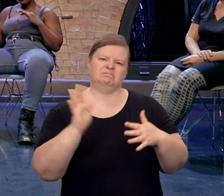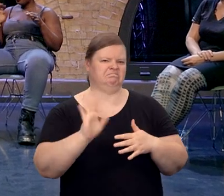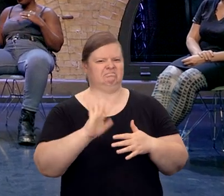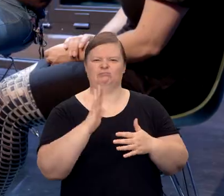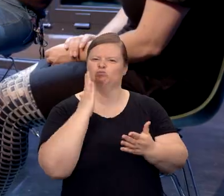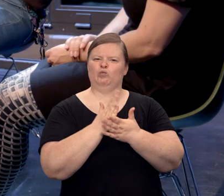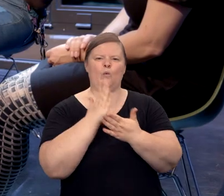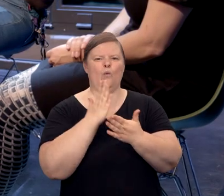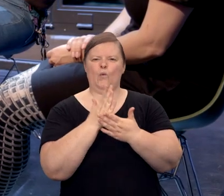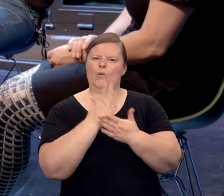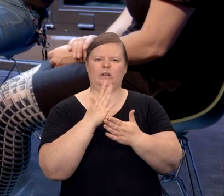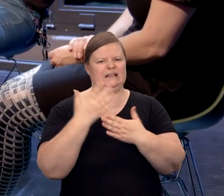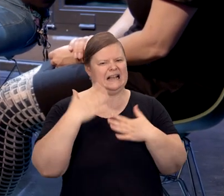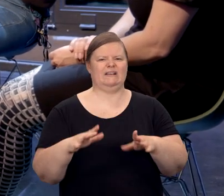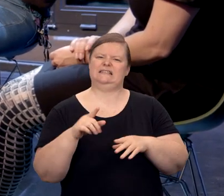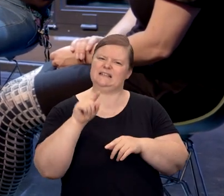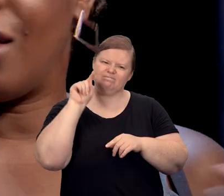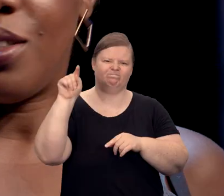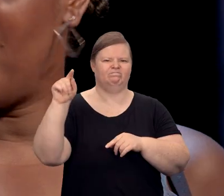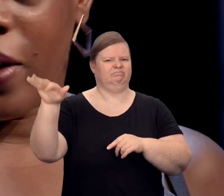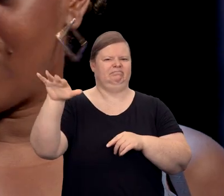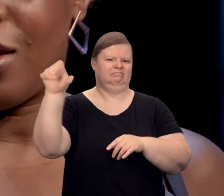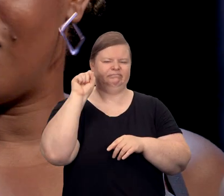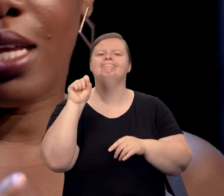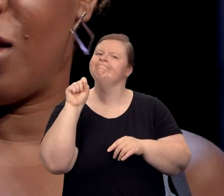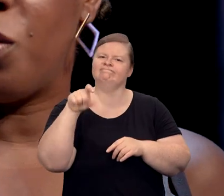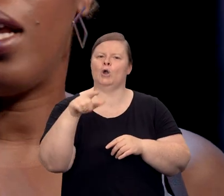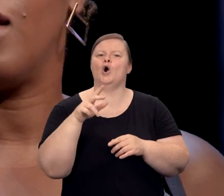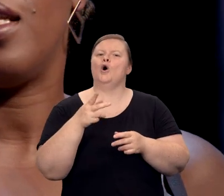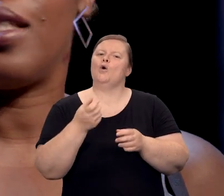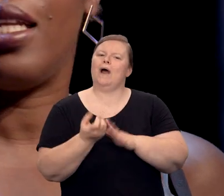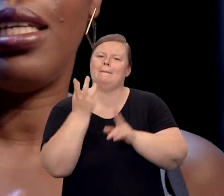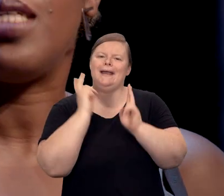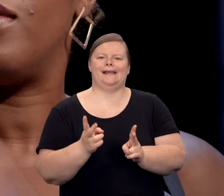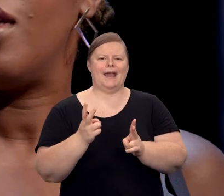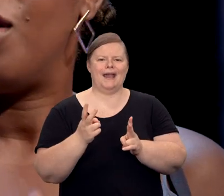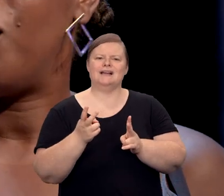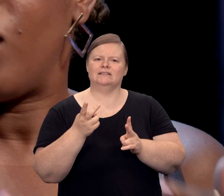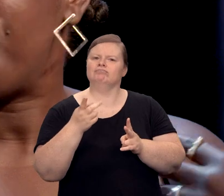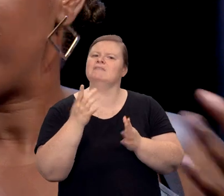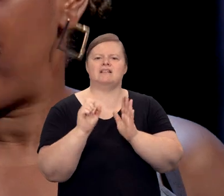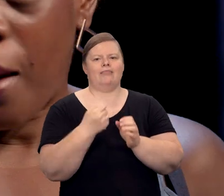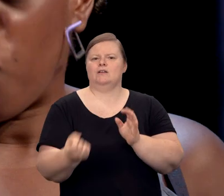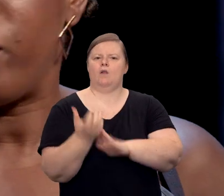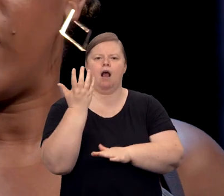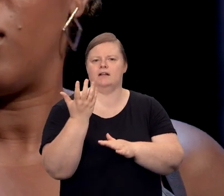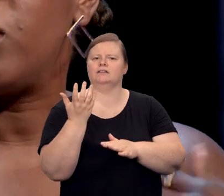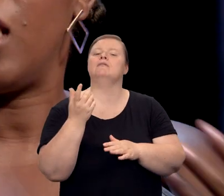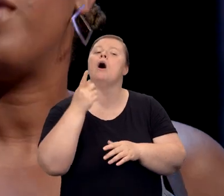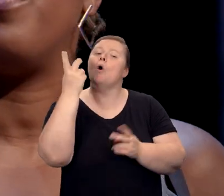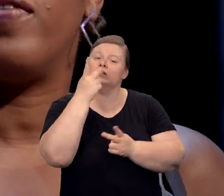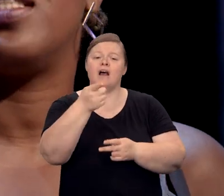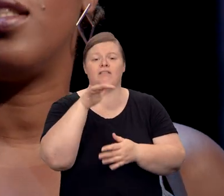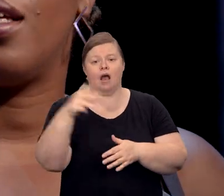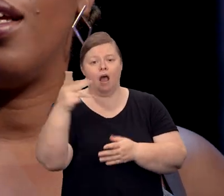von die und die Person, da sind Urheberrechte, kann ich nicht hochladen, es sei denn, es gibt, ich habe eine Abmachung mit denen, das muss ich